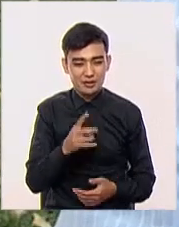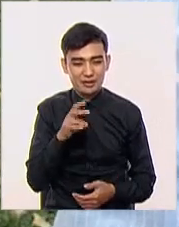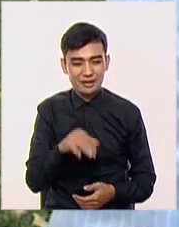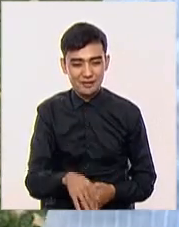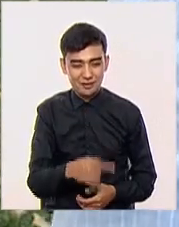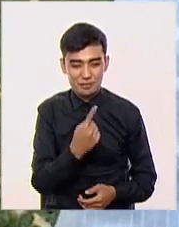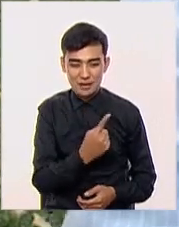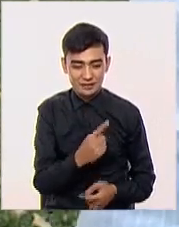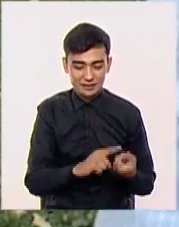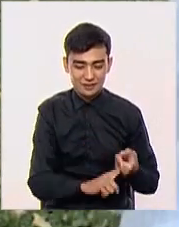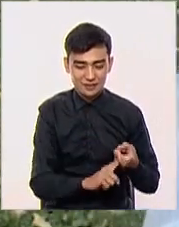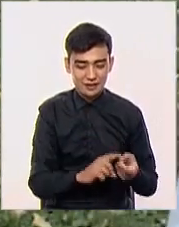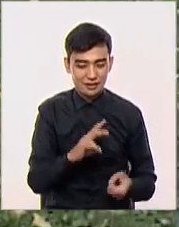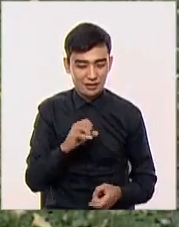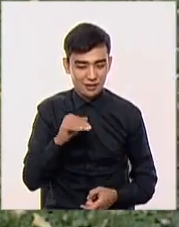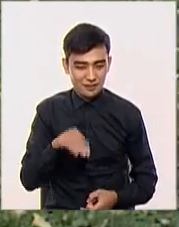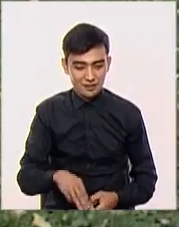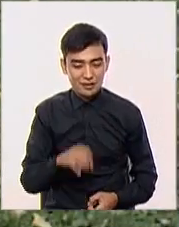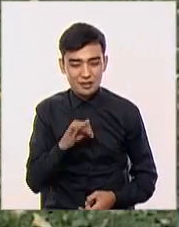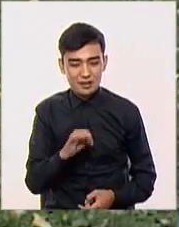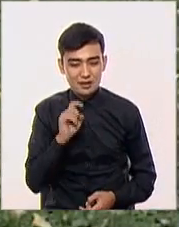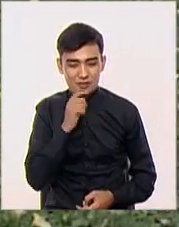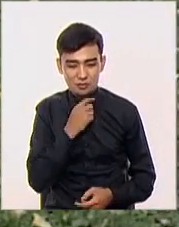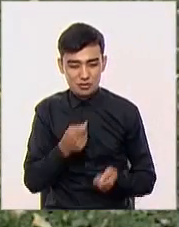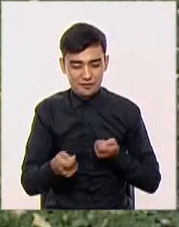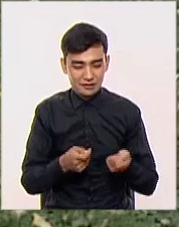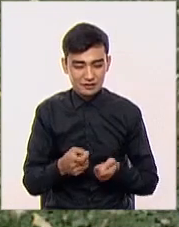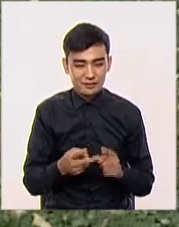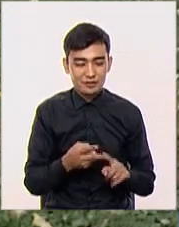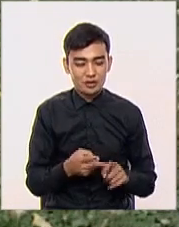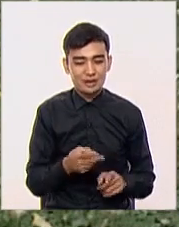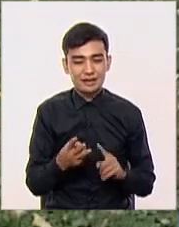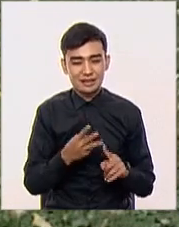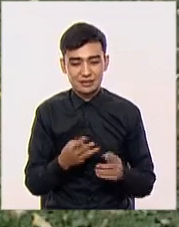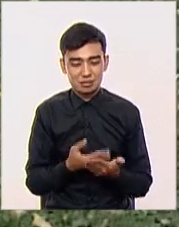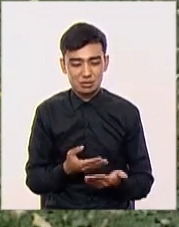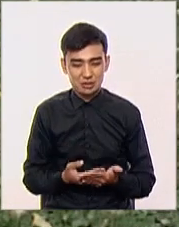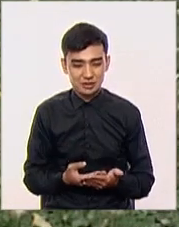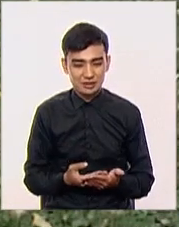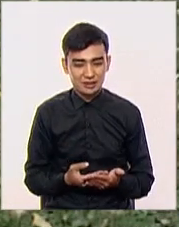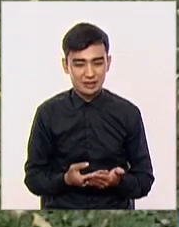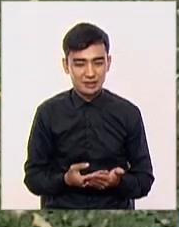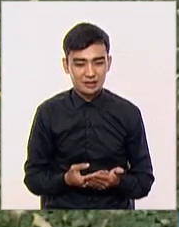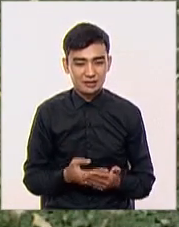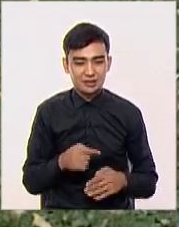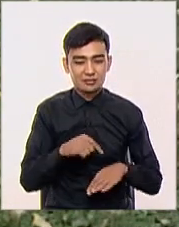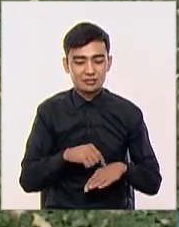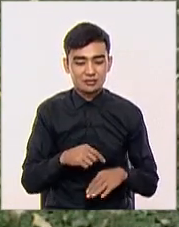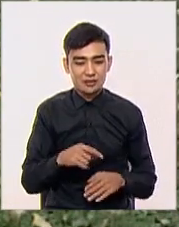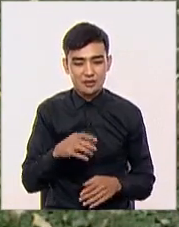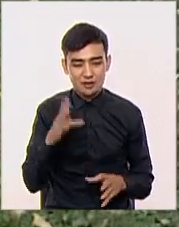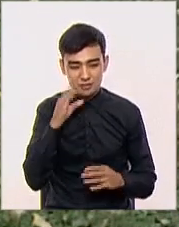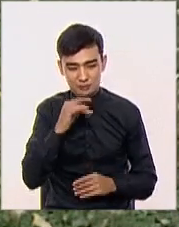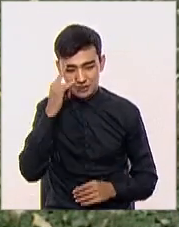нефть, раз. Во-вторых, экономическая политика правительства, два. И в-третьих, наверное, состояние, возможность